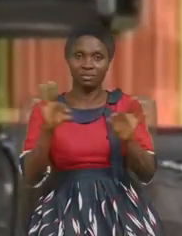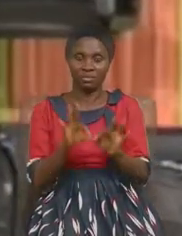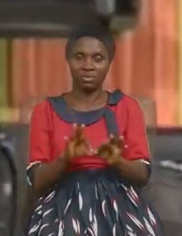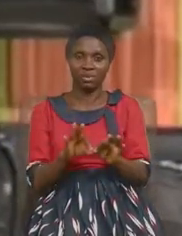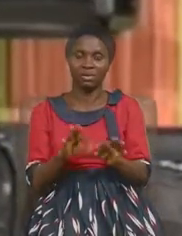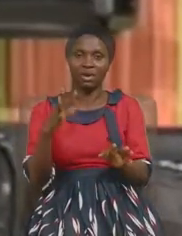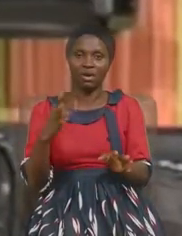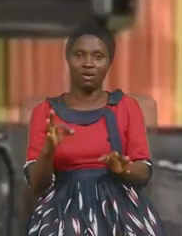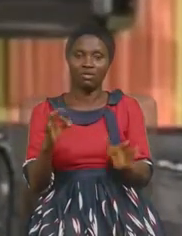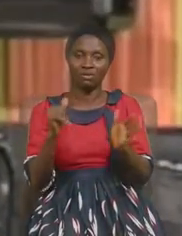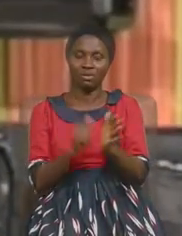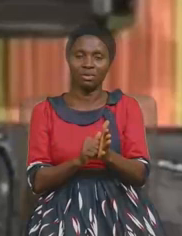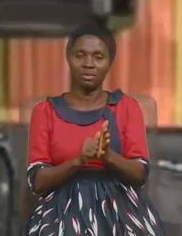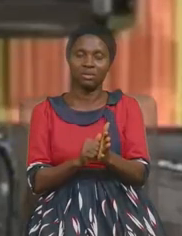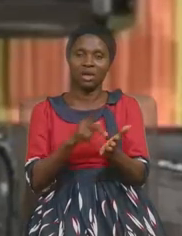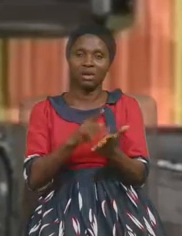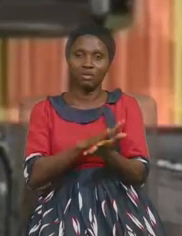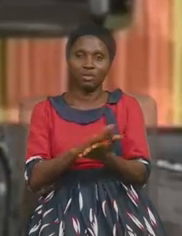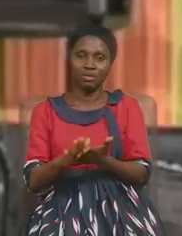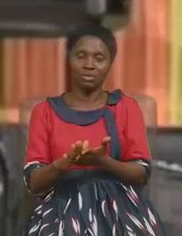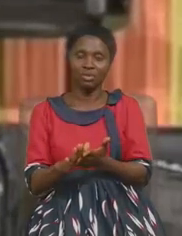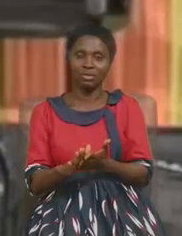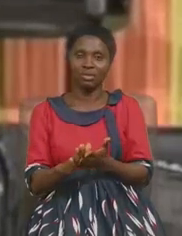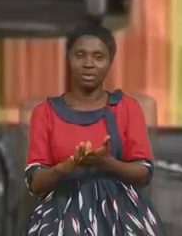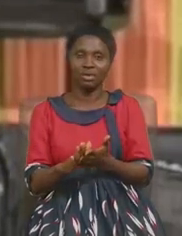saints. Psaume 24.